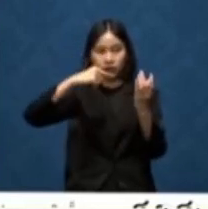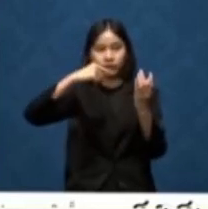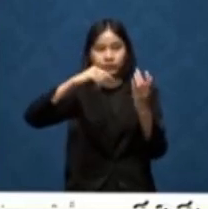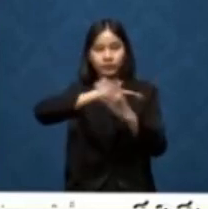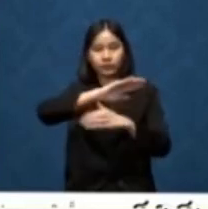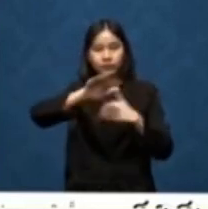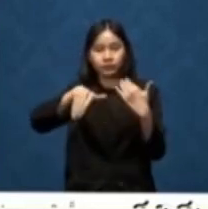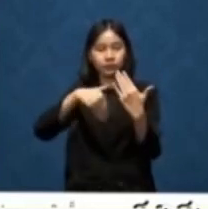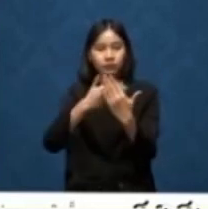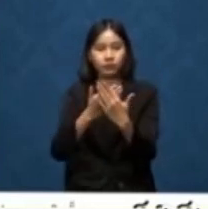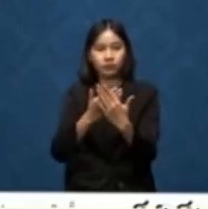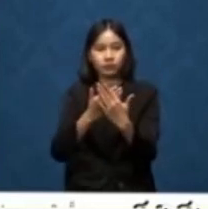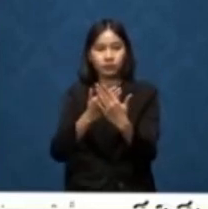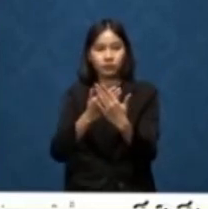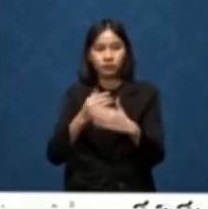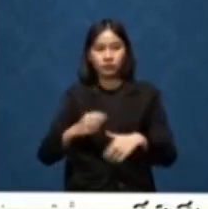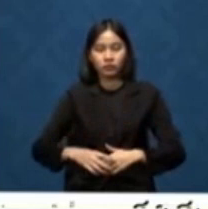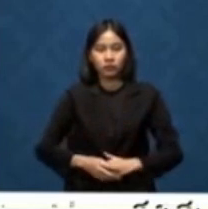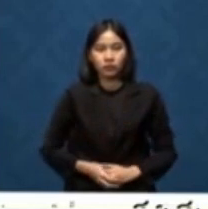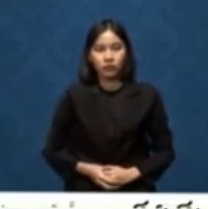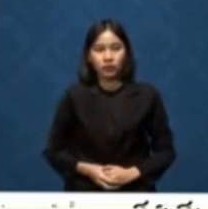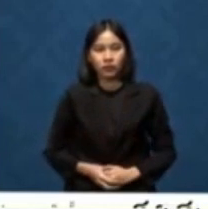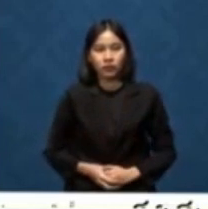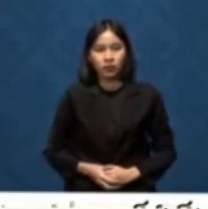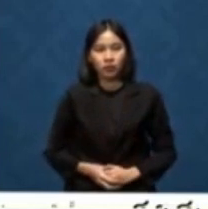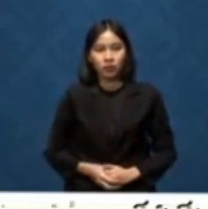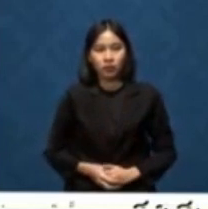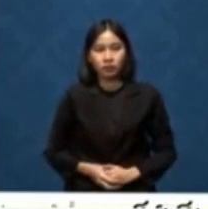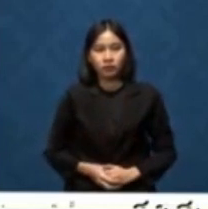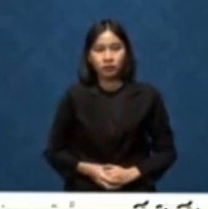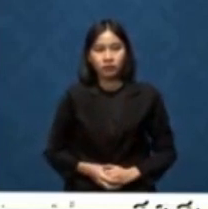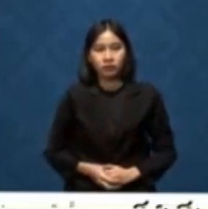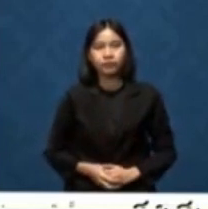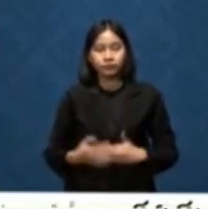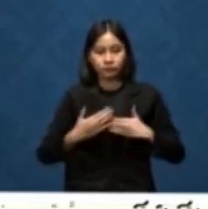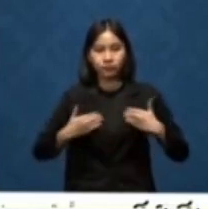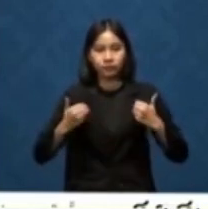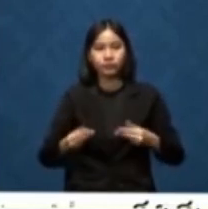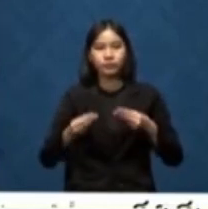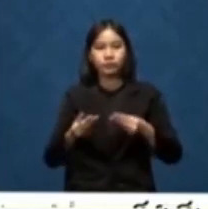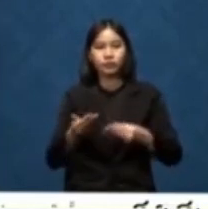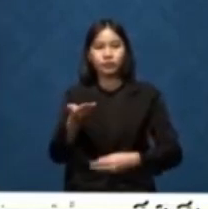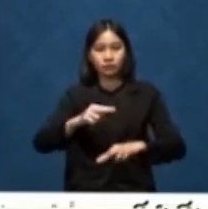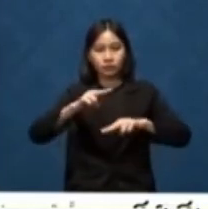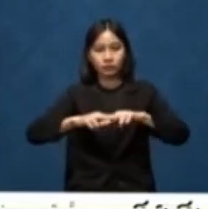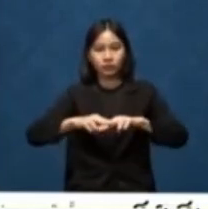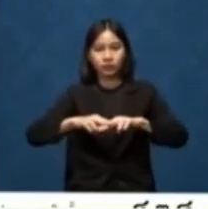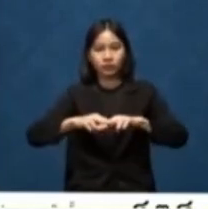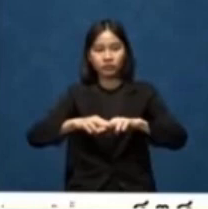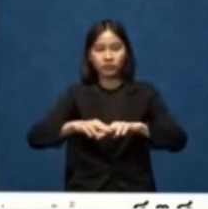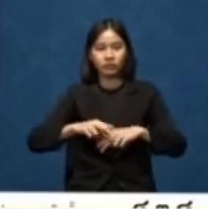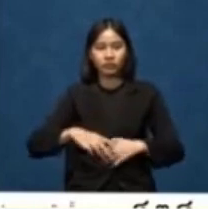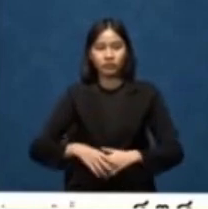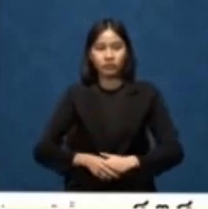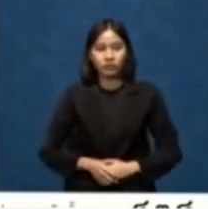รัฐธรรมนูญแห่งราชอาณาจักรไทยทุกประการซึ่งไทยทุกประการ